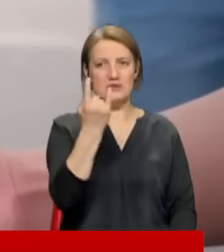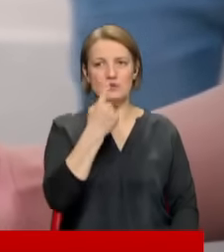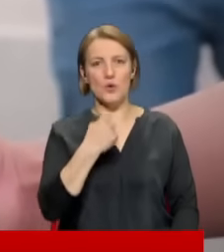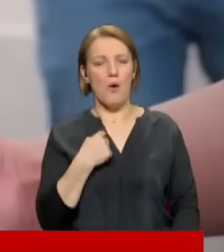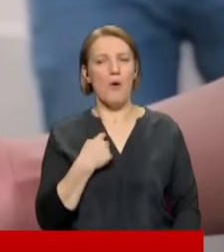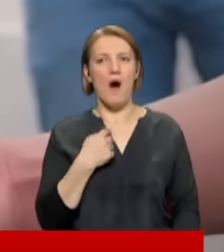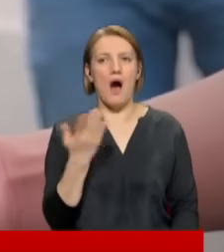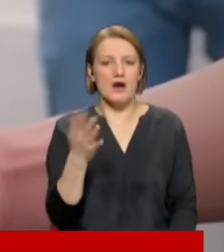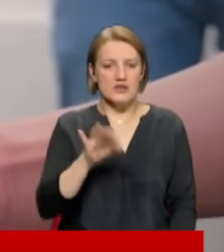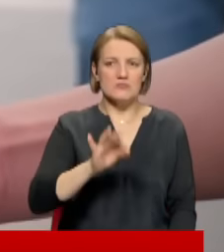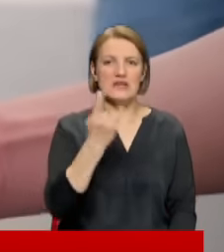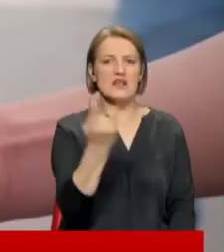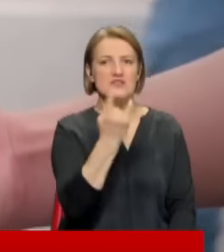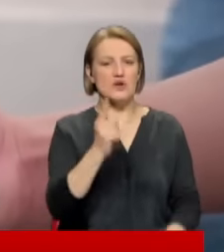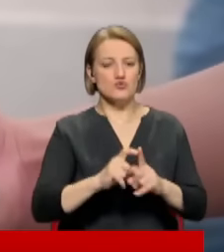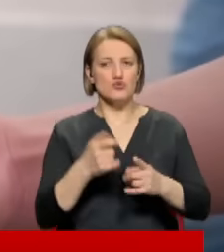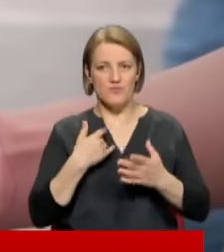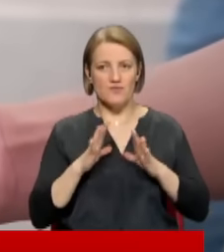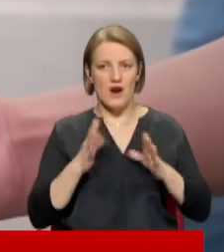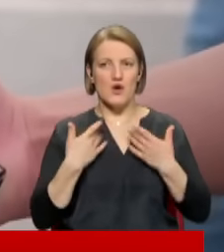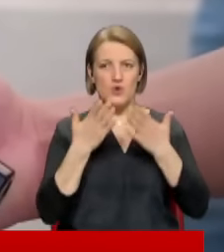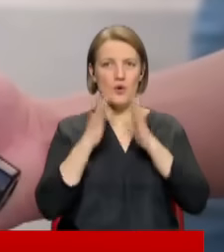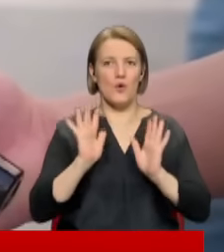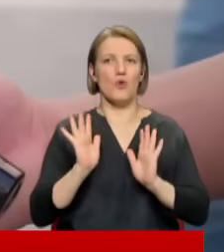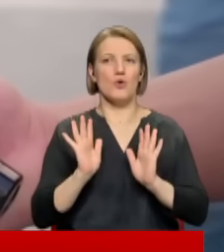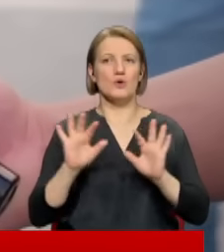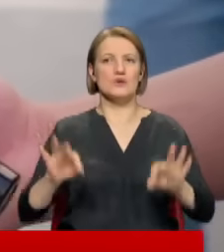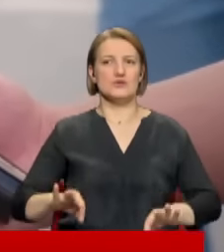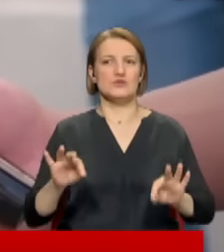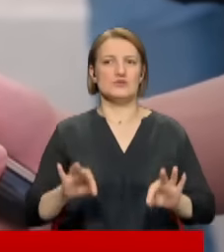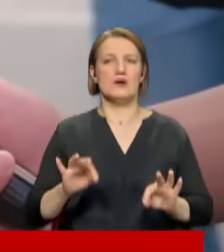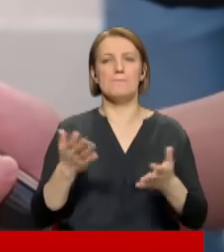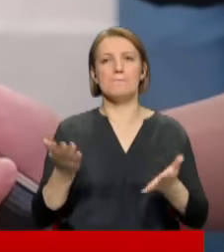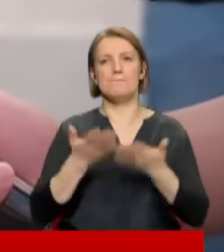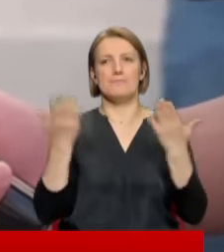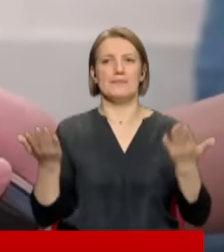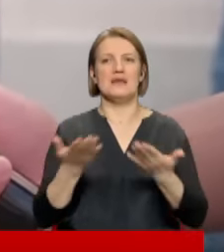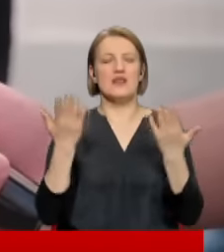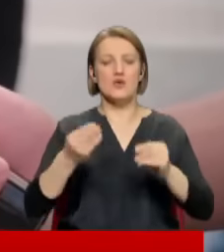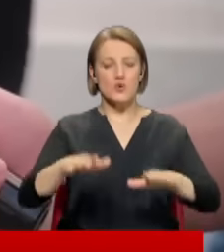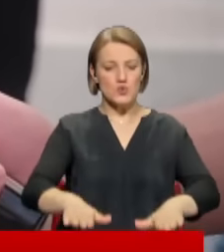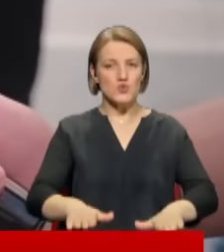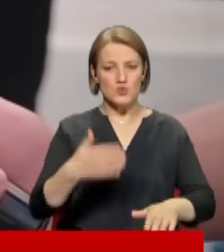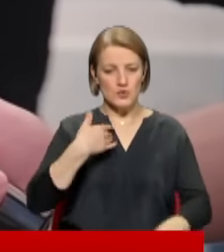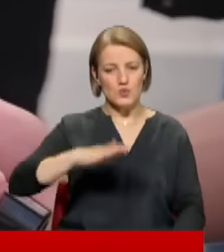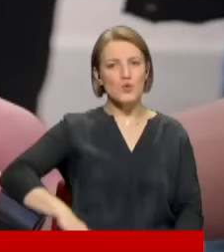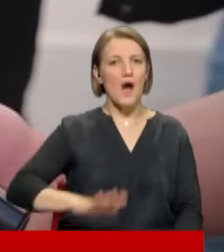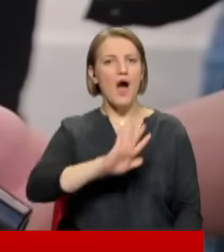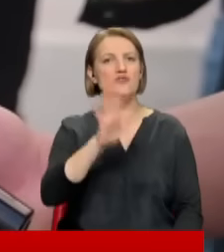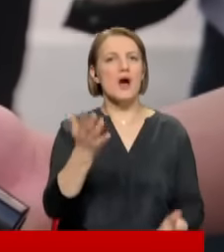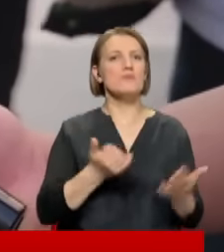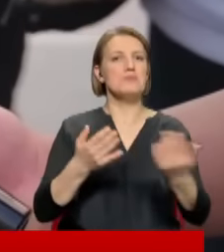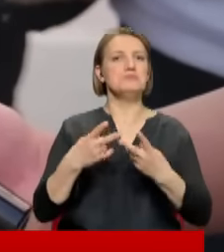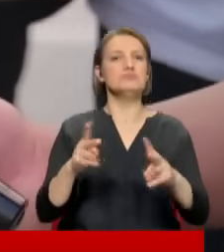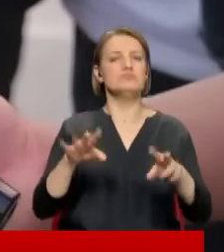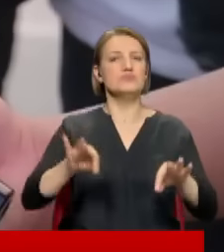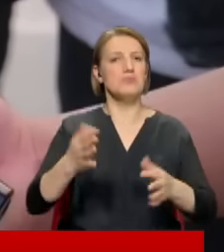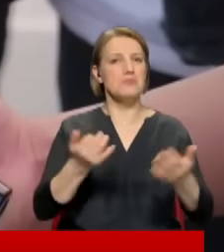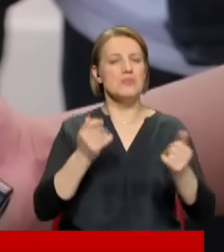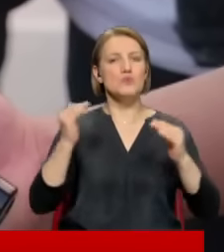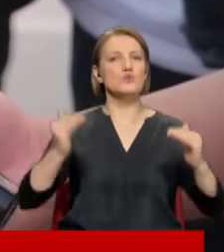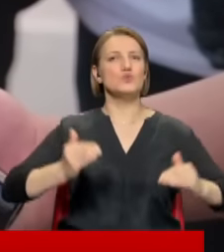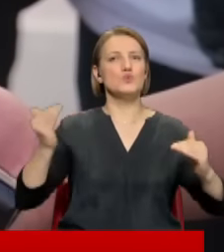diyor. Ama şimdi benim gezecek durumum var yok. Şimdi mesela küçükken her şeyi alabiliyorduk. Yani her şey